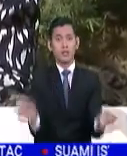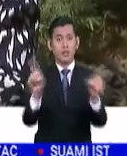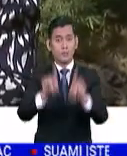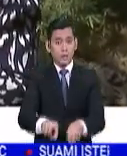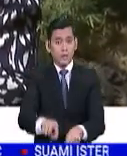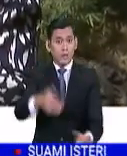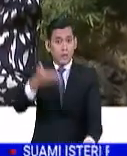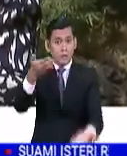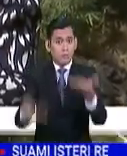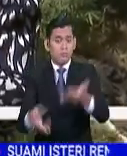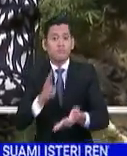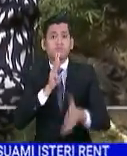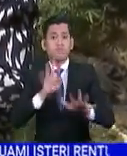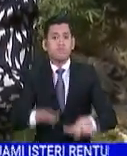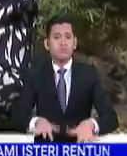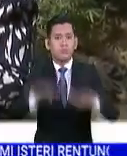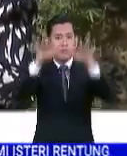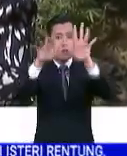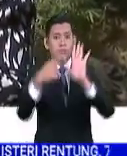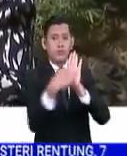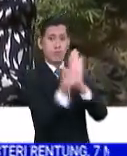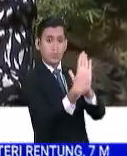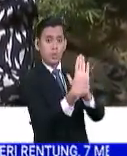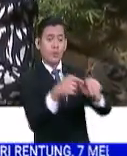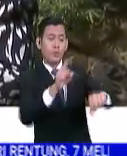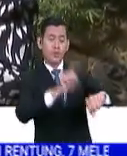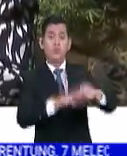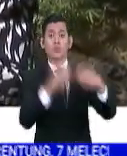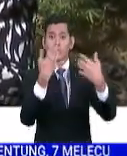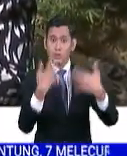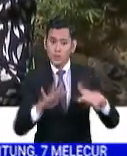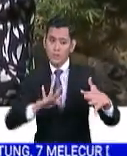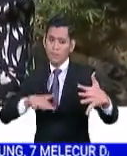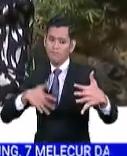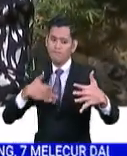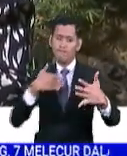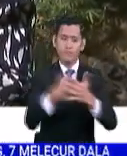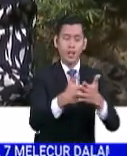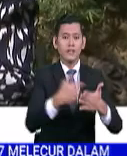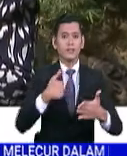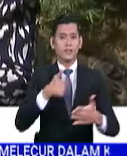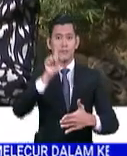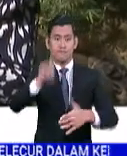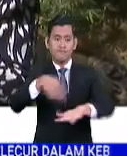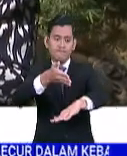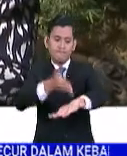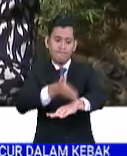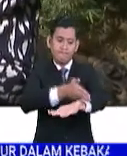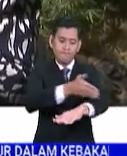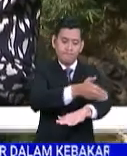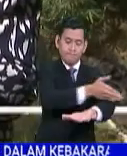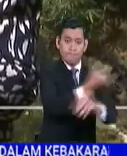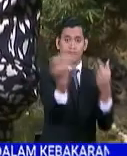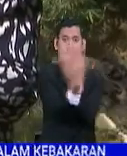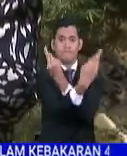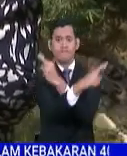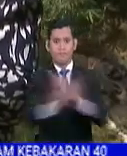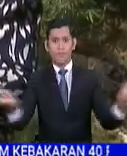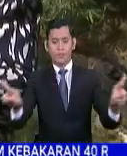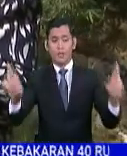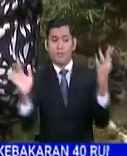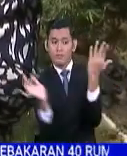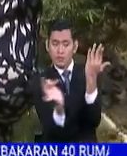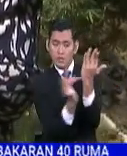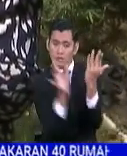Barangkali banjir dahsyat kali ini memberi isyarat waktunya sudah tiba untuk kita mempertingkat kesiapsiagaan dan